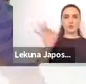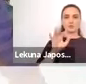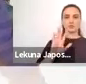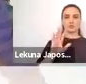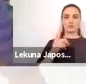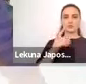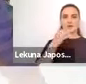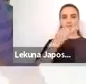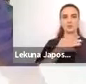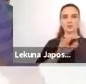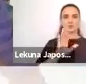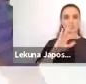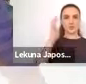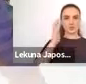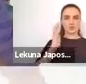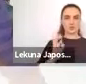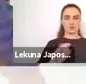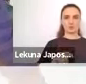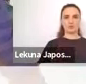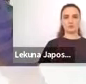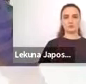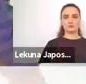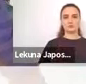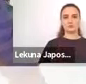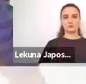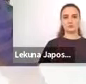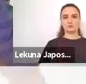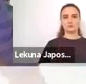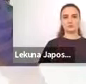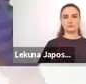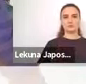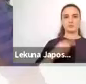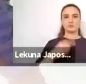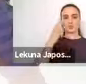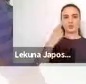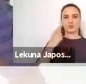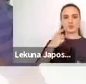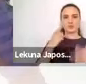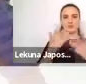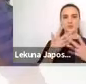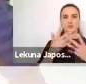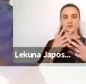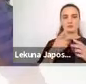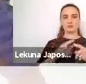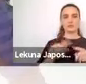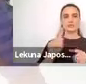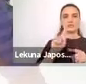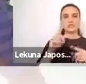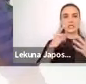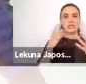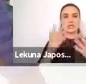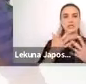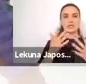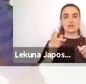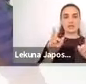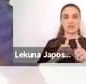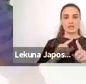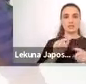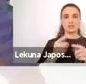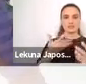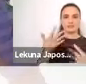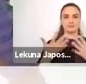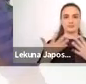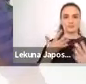არ პასუხობს შენი აზრით ლომი? მე მგონი ერიდება. როგორ ფიქრობ, რისი ერიდება? და აი ესე